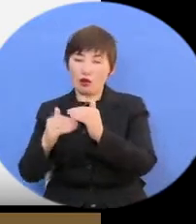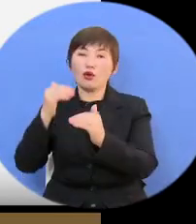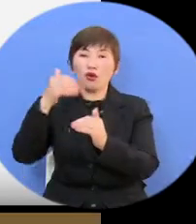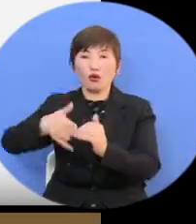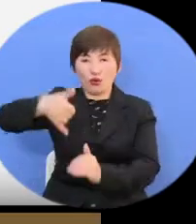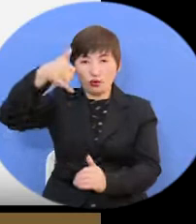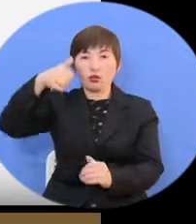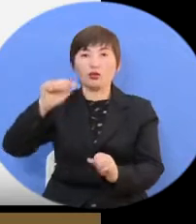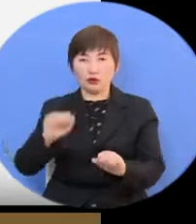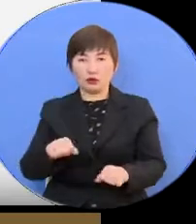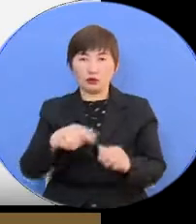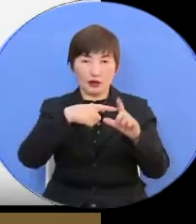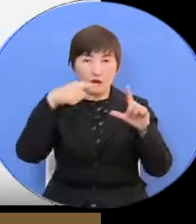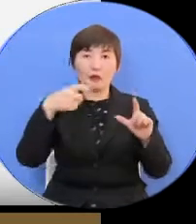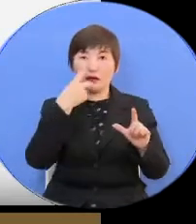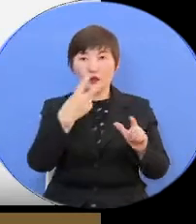харагдаж байна.